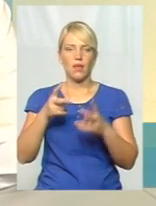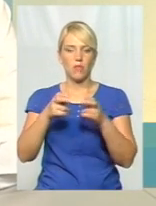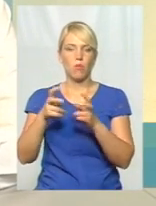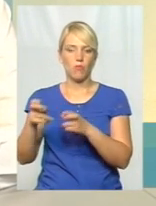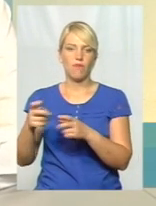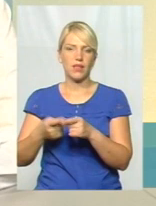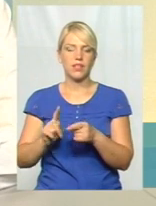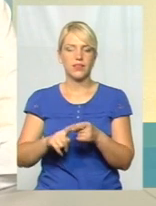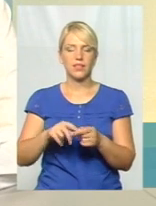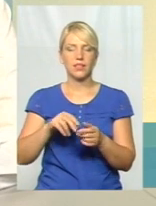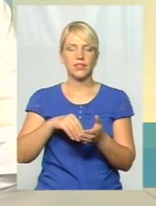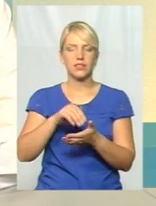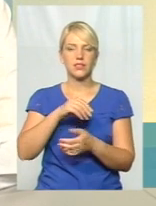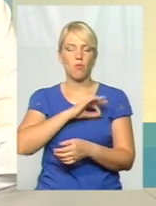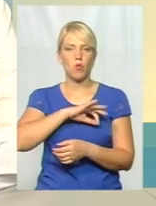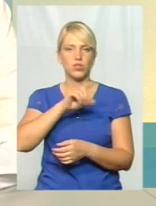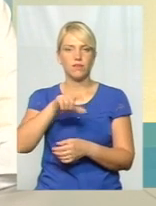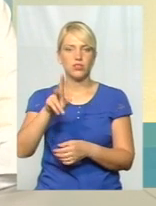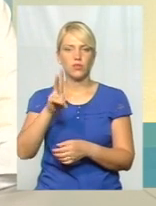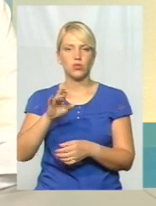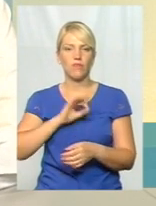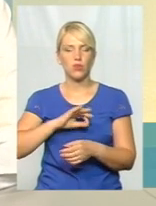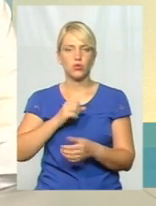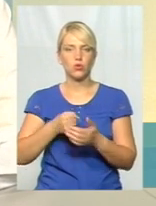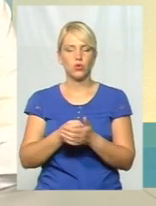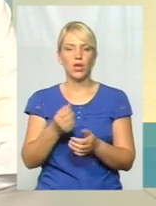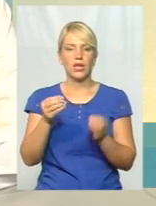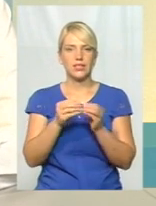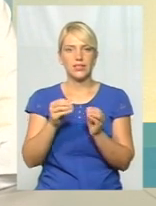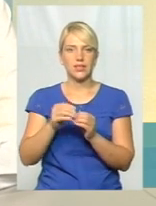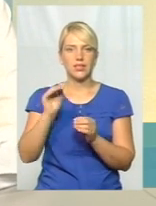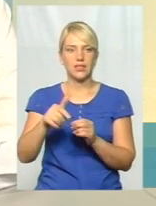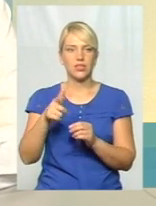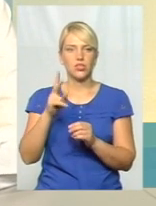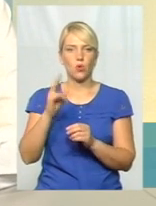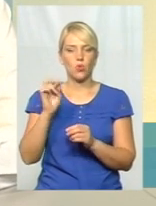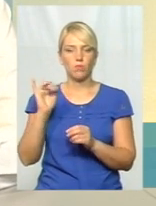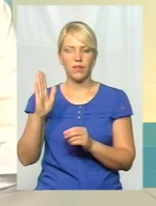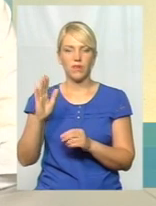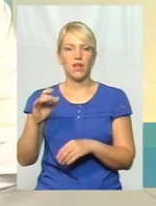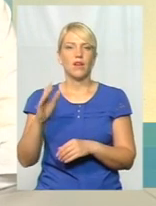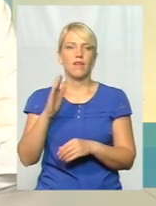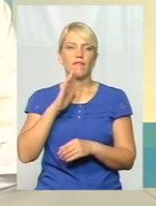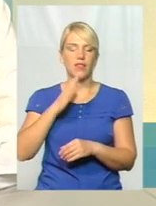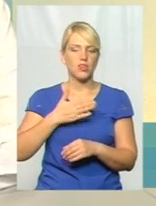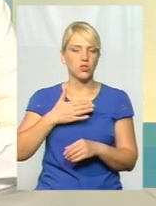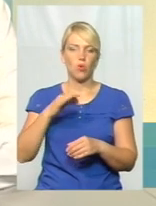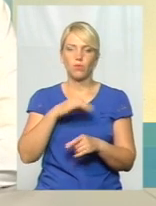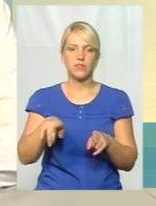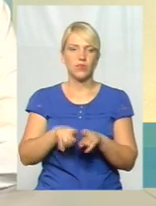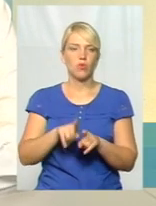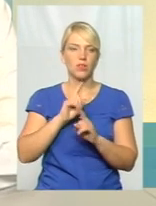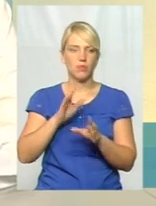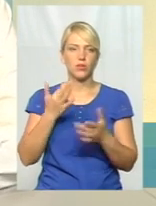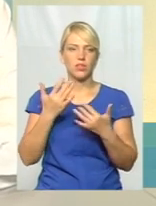тих споживачів, які використовують до 10 тисяч кубів на рік, такого в нашій області не буде. Наскільки от в нас є співпраця